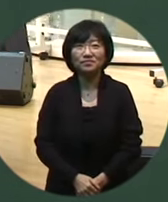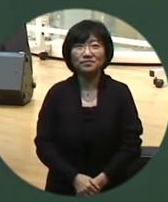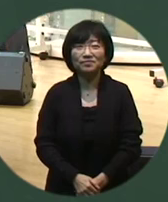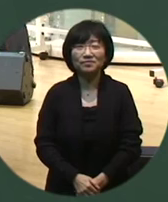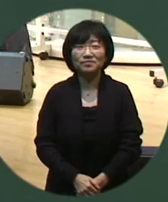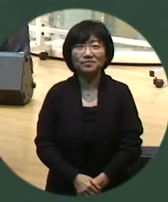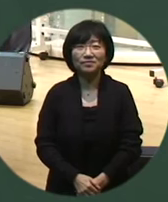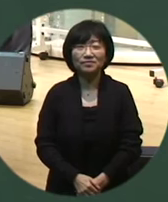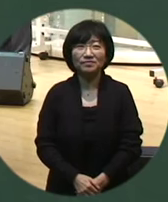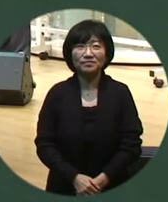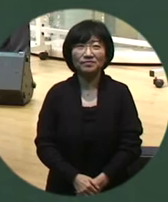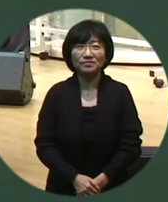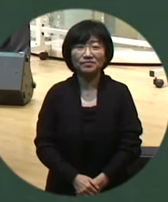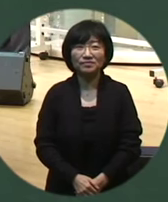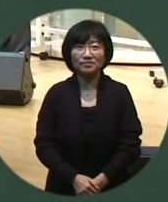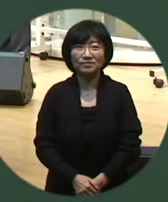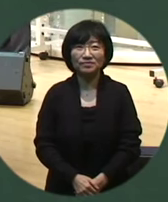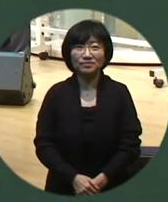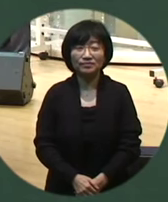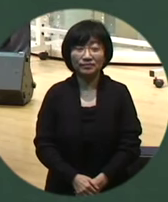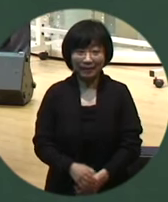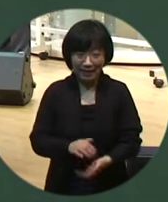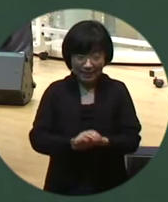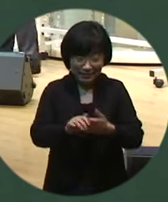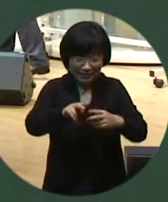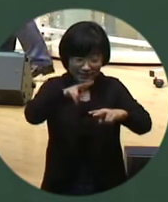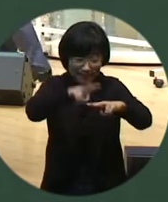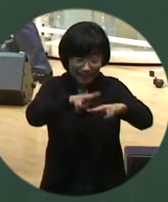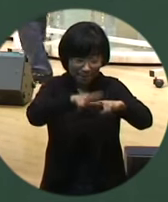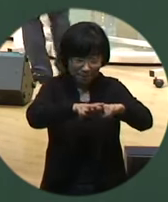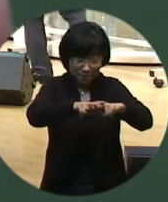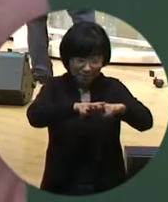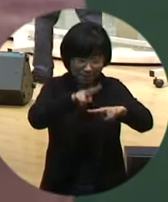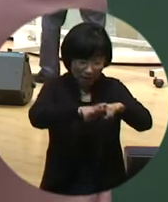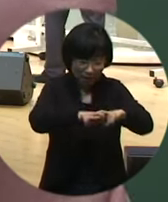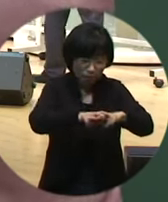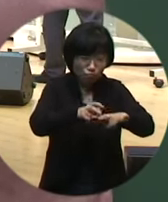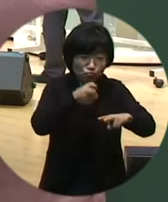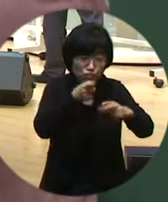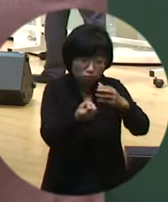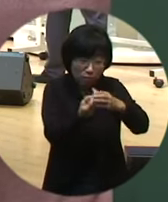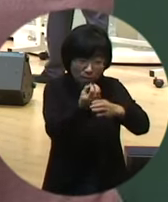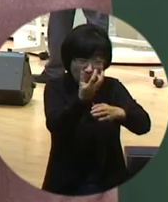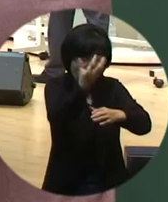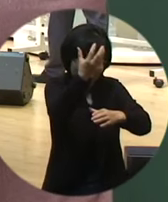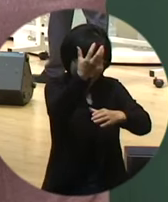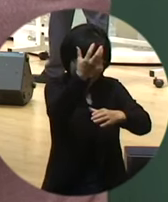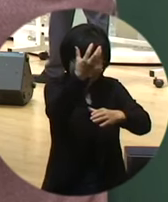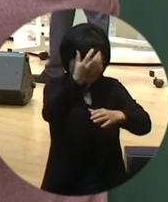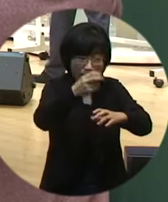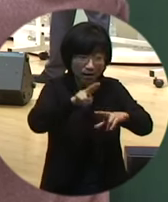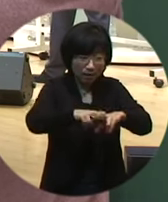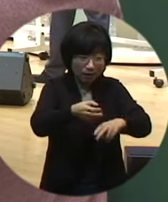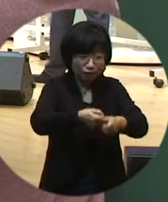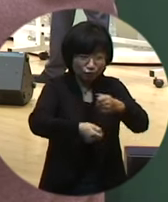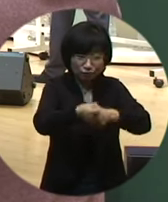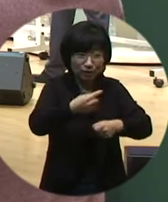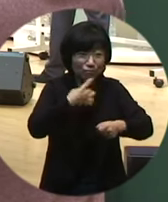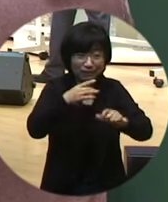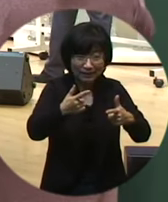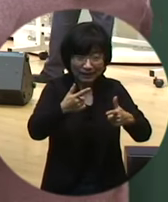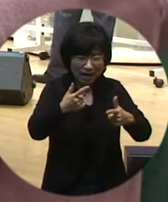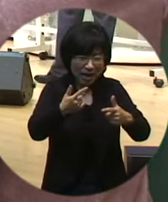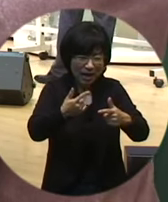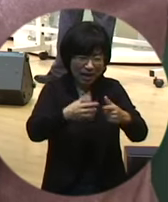That's a rightful answer. 자, 샘 근을 얻었다. And it says that Isaac gained the source of the spring. 이거는